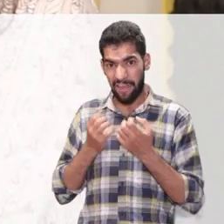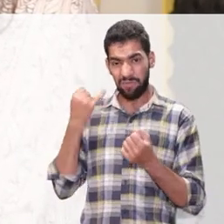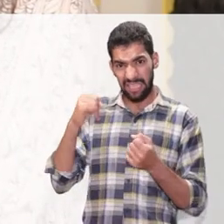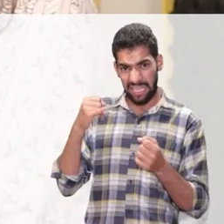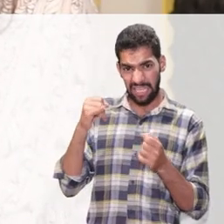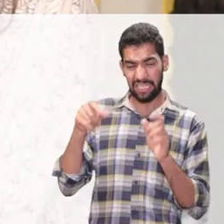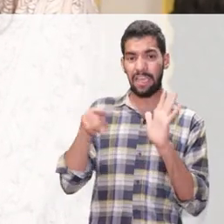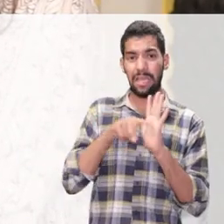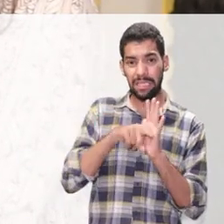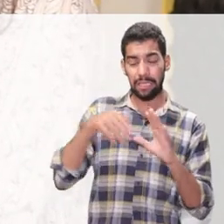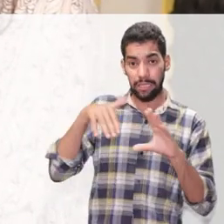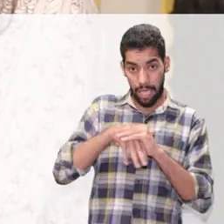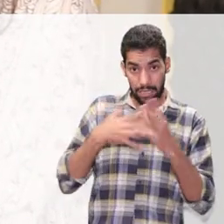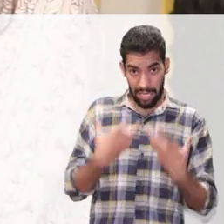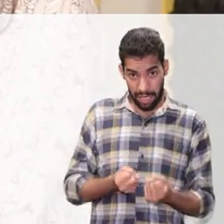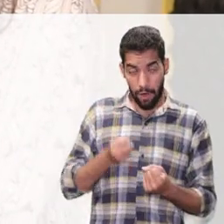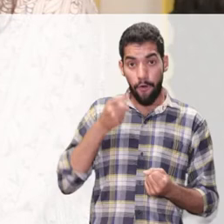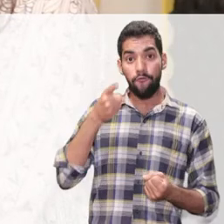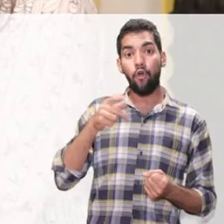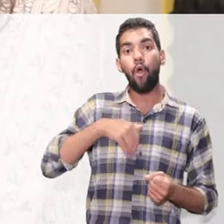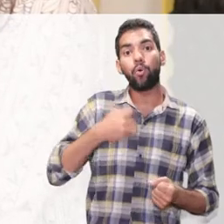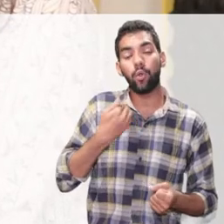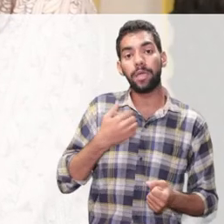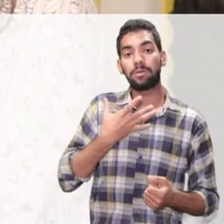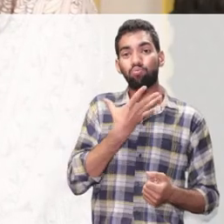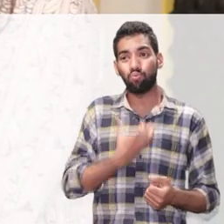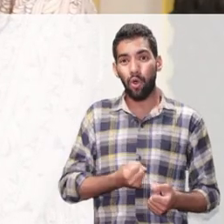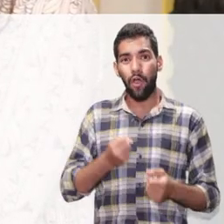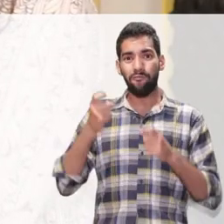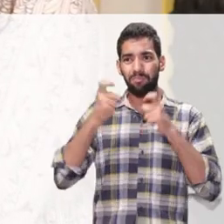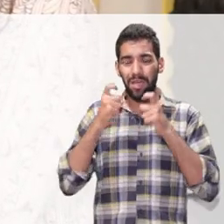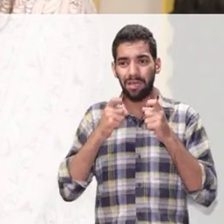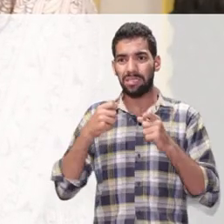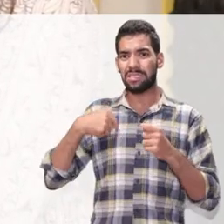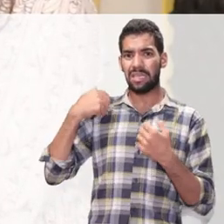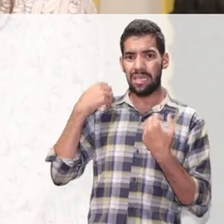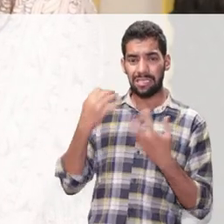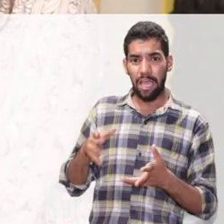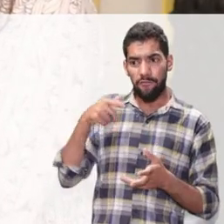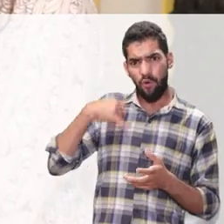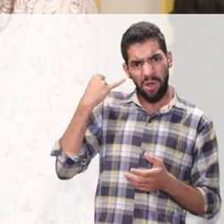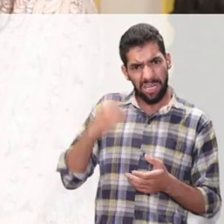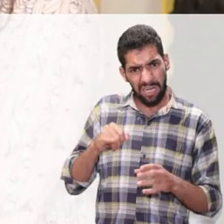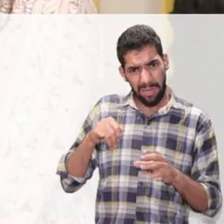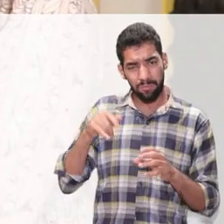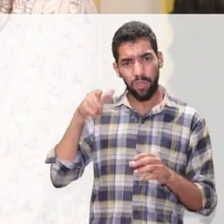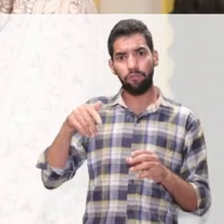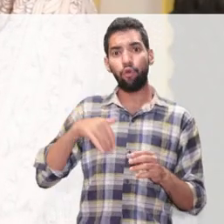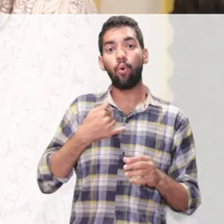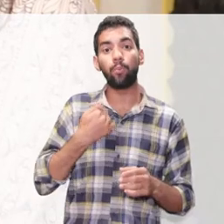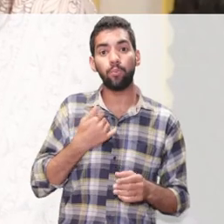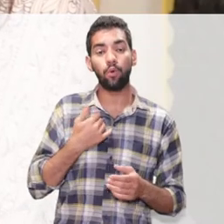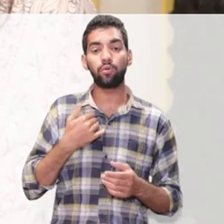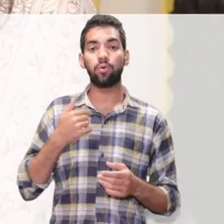आपको ही खाएगी किसी और को नहीं चाहिए वह आपको ही चबाकर गिवर है न वह जर्सी वह फाल वह सिर्फ आपको खाएगी उस इंसान को कोई फर्क नहीं